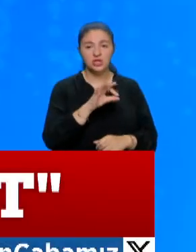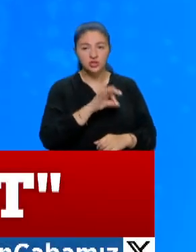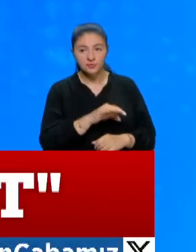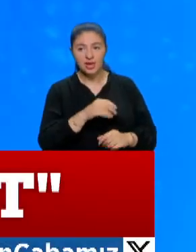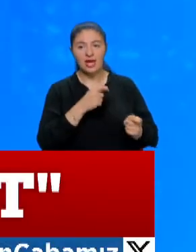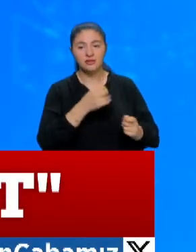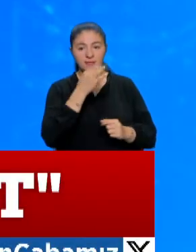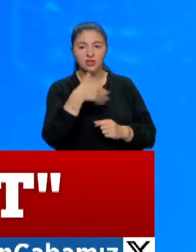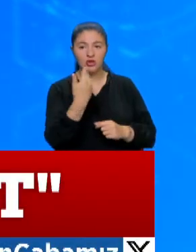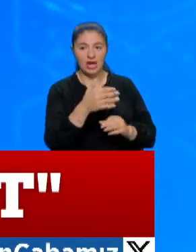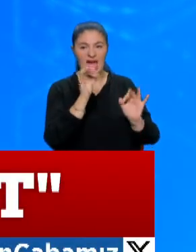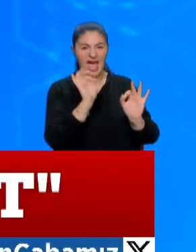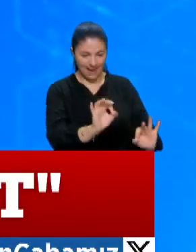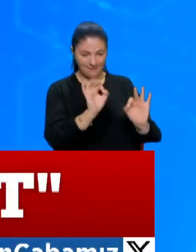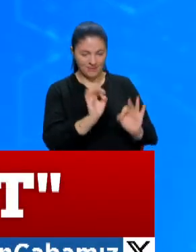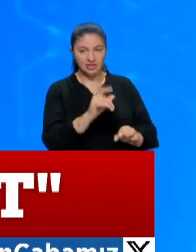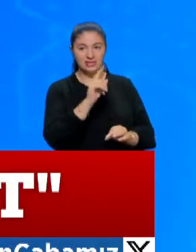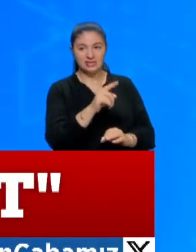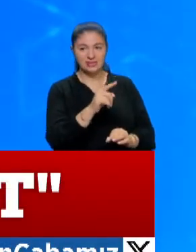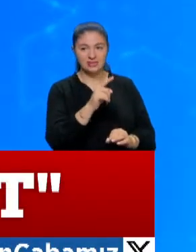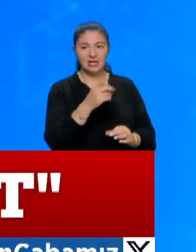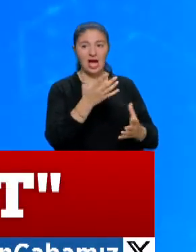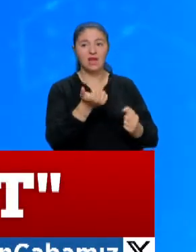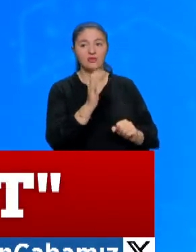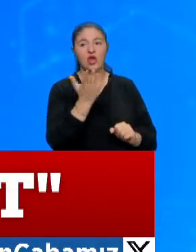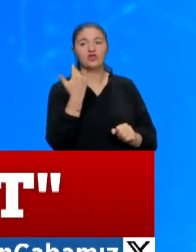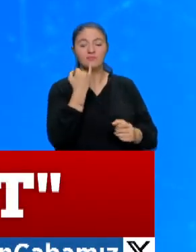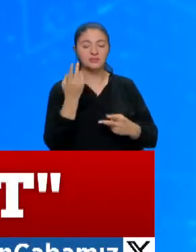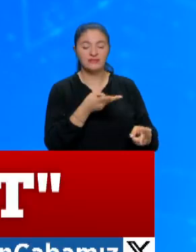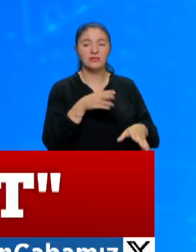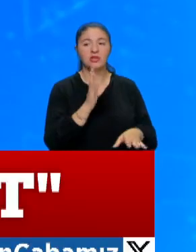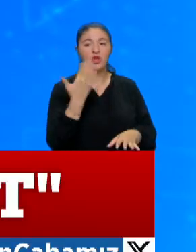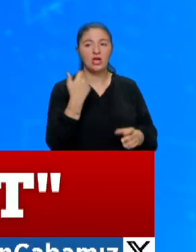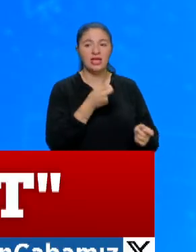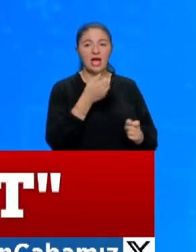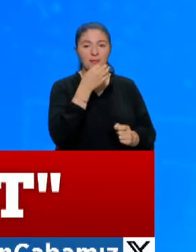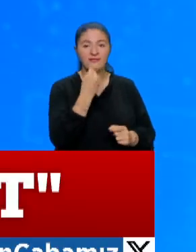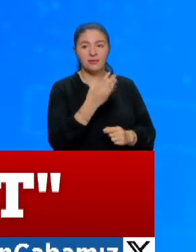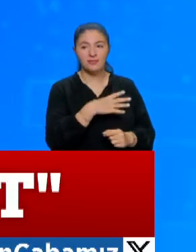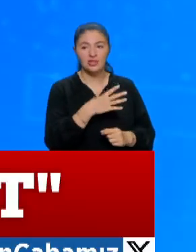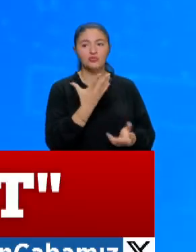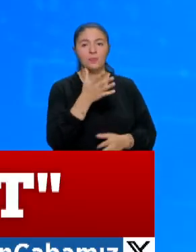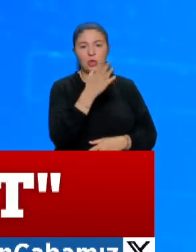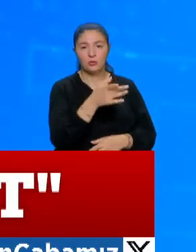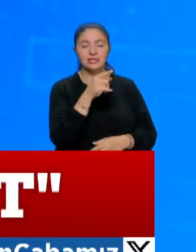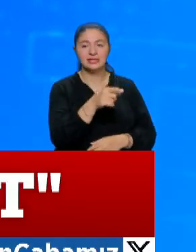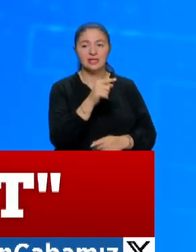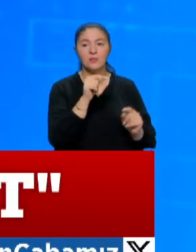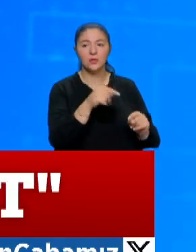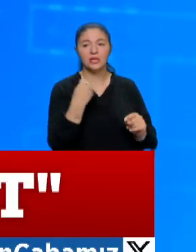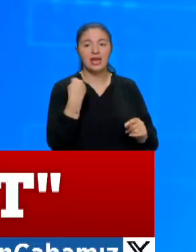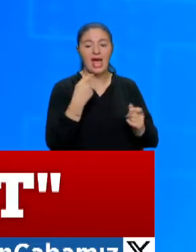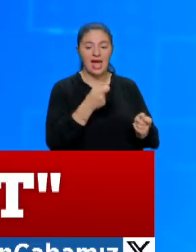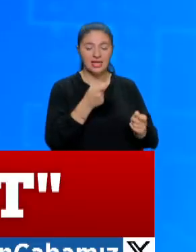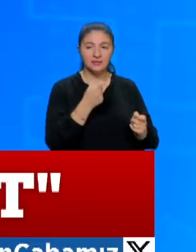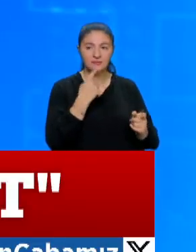eğitim haberinden sonra hemen size Yani sizi almadan önce konuk etmeden önce eğitim haberini vermek istedim Çünkü biliyorum ki sizin de bu yeni